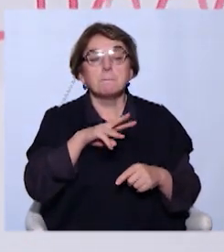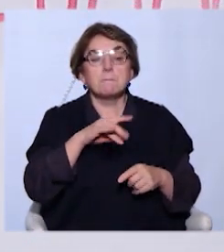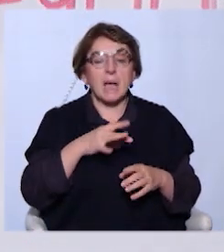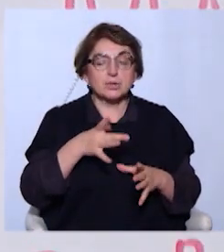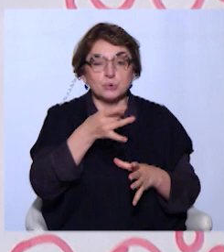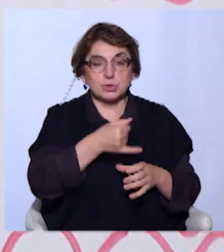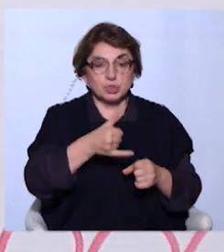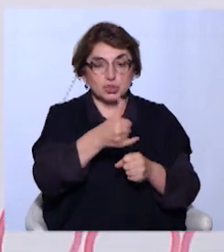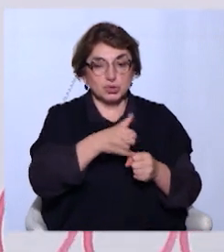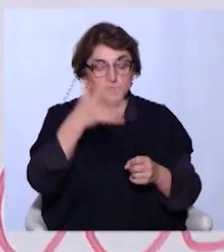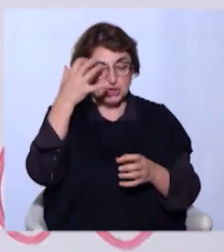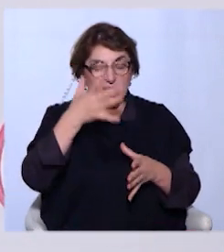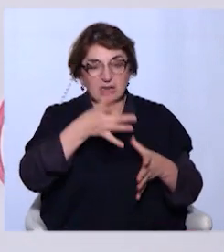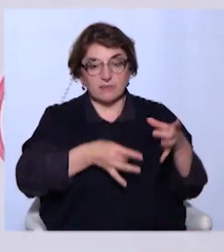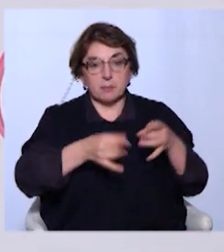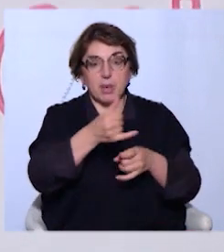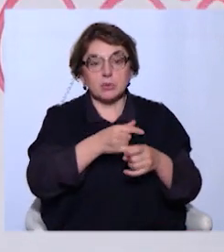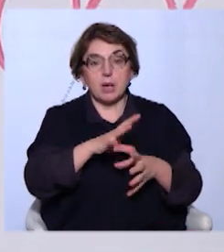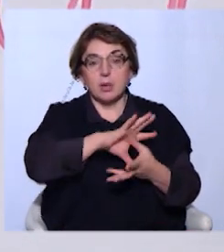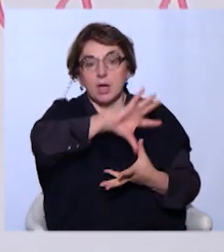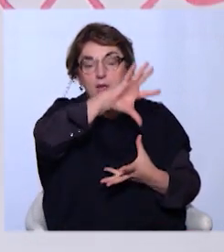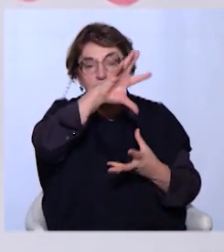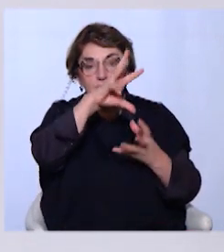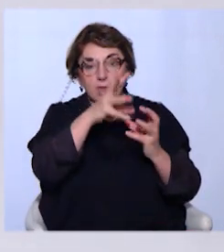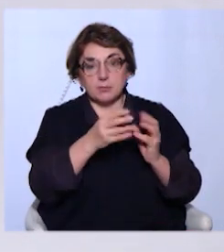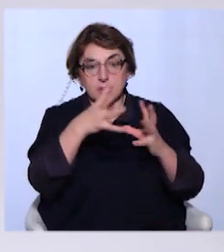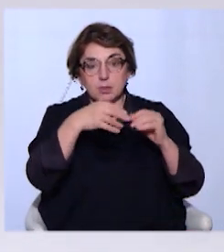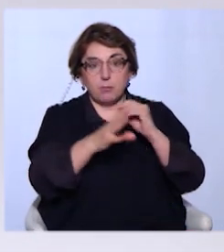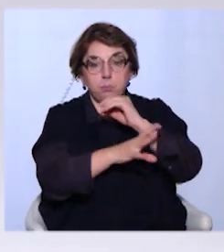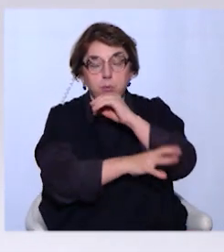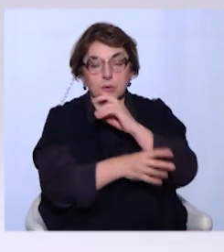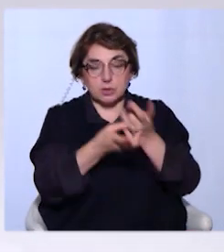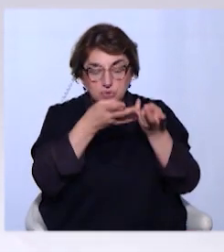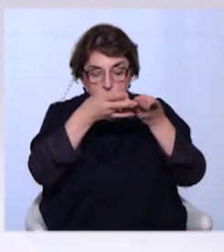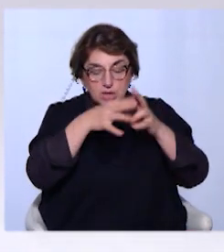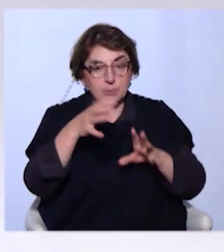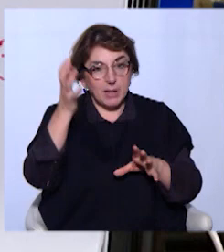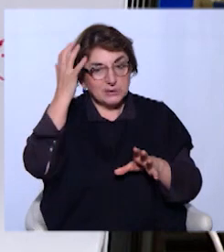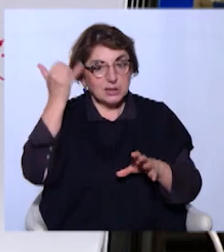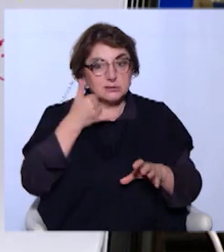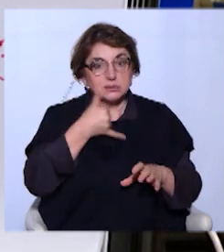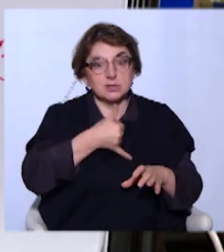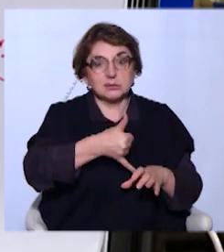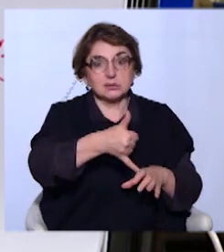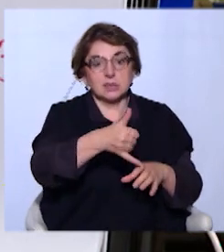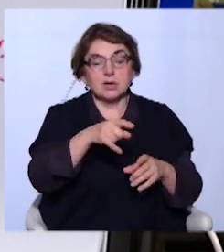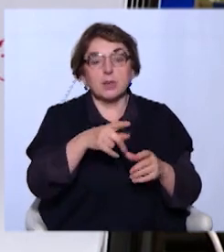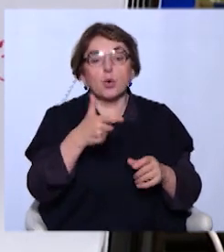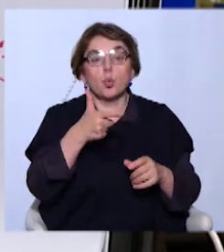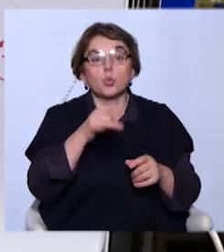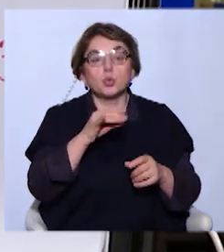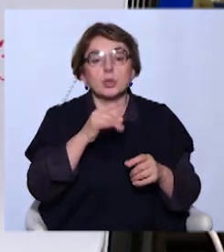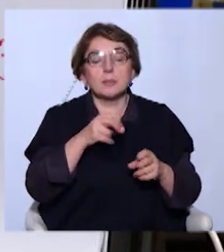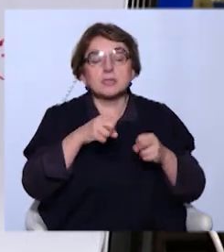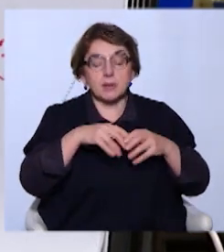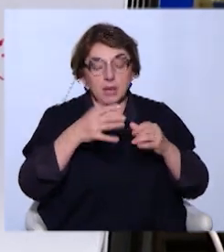მაზუტს, რომელიც არის საუკეთესო საპოხი საშუალება და ბოლოს ამ ყველა ფრაქციის გამოხდის შემდეგ რჩება გუდრონი, რომელიც არის შავი სქელი